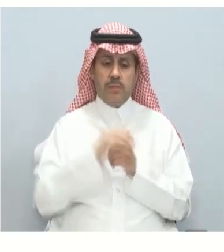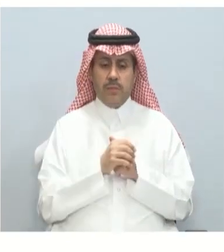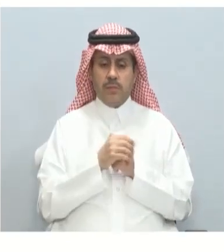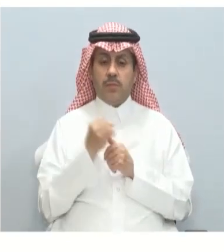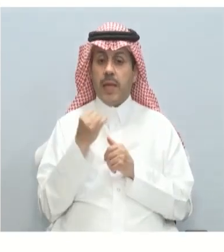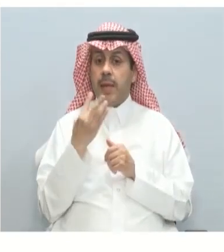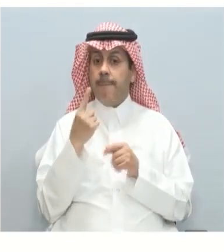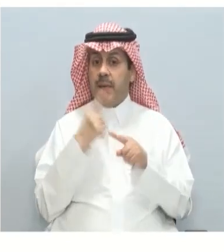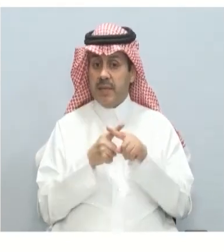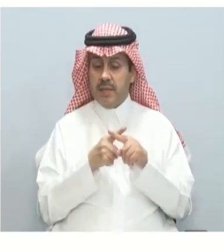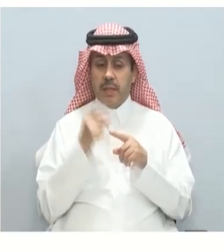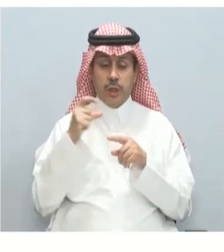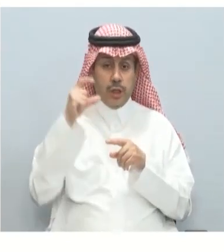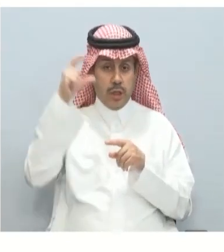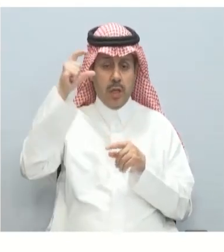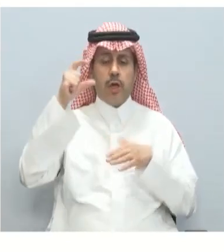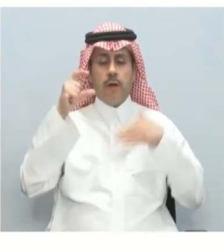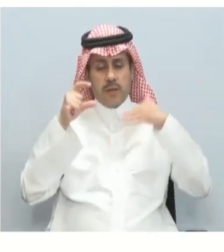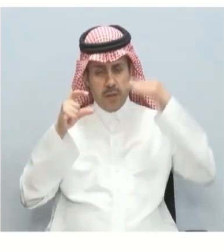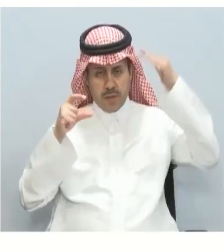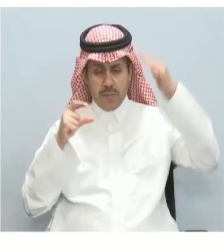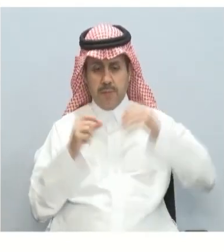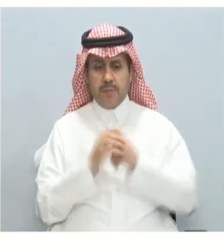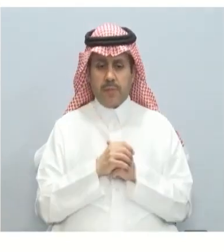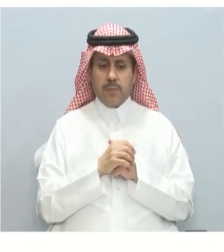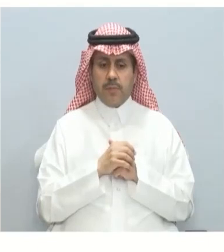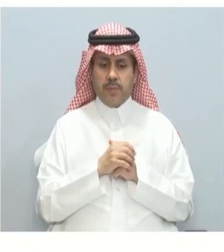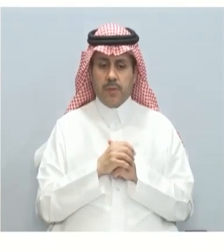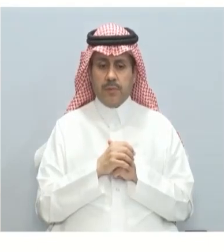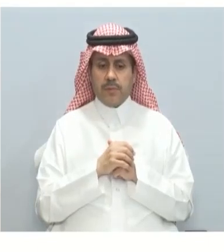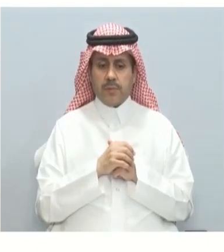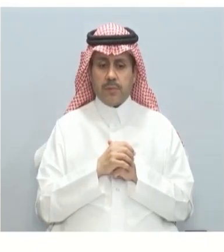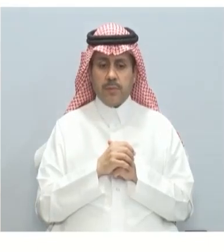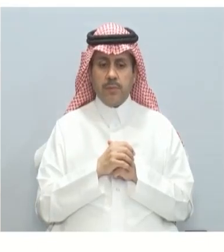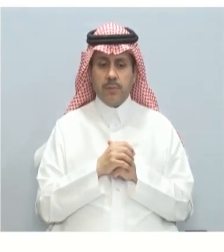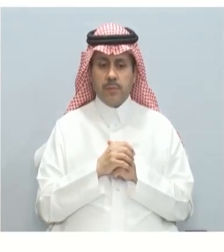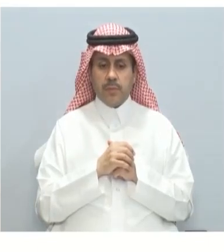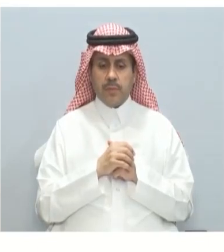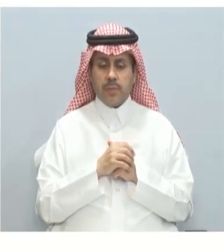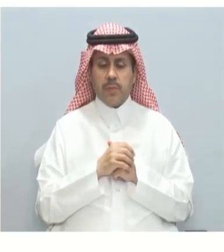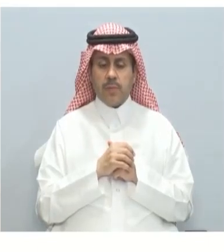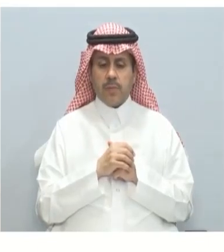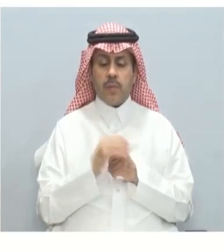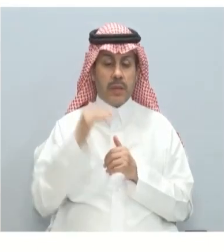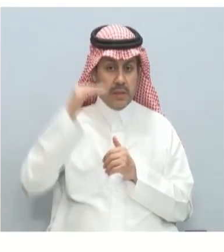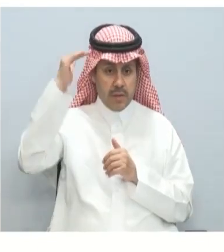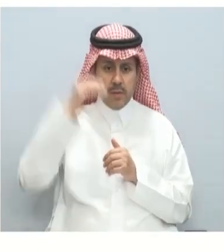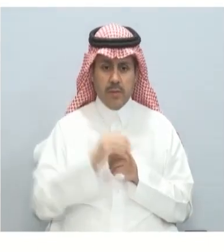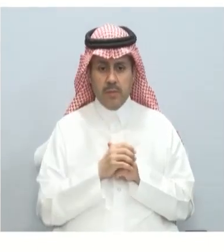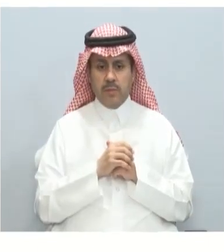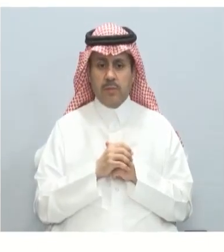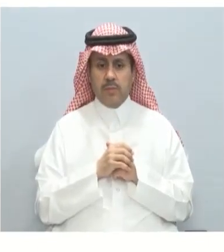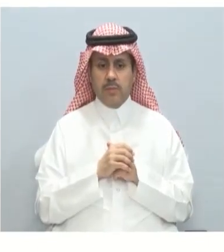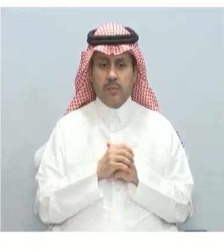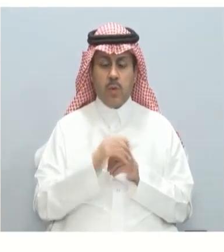اكس نجد ايضا ان قيم الداله ماذا اللي هو هذا اللي باللون الازرق قيم الداله ايضا تتزايد اذا